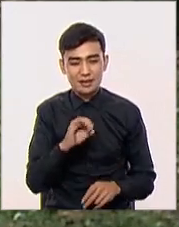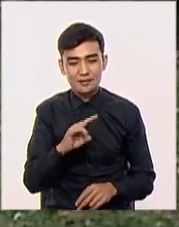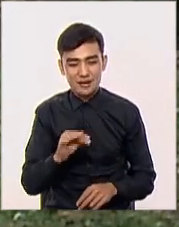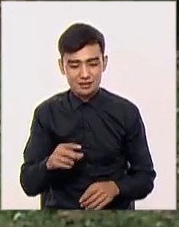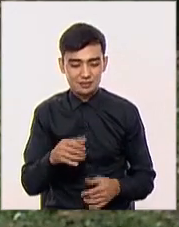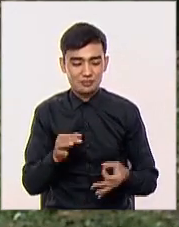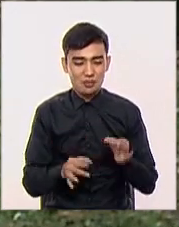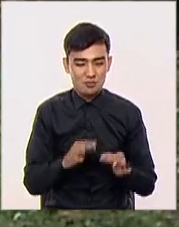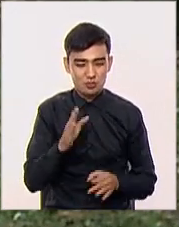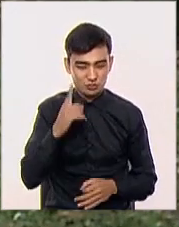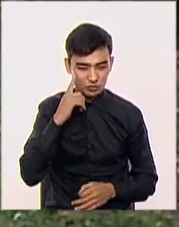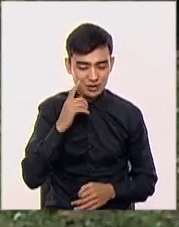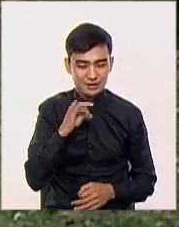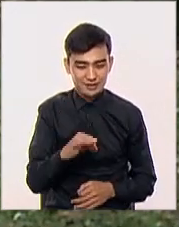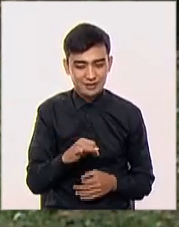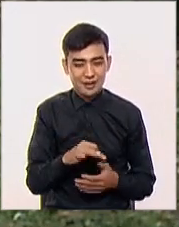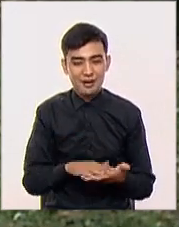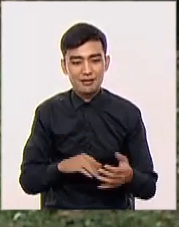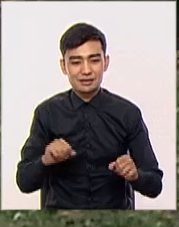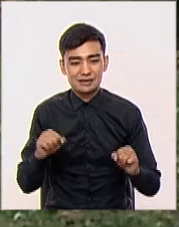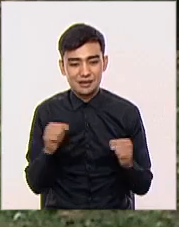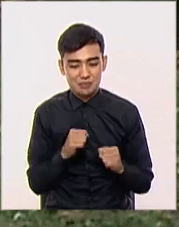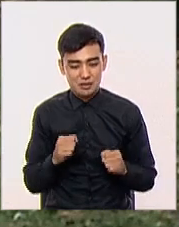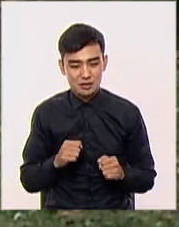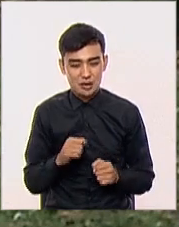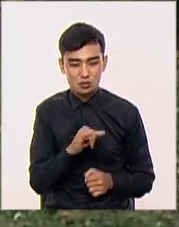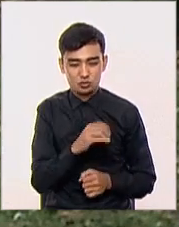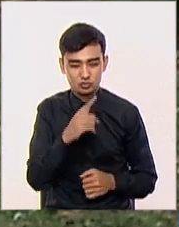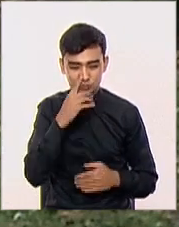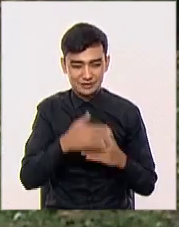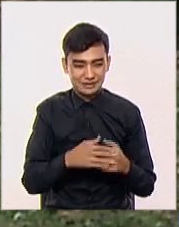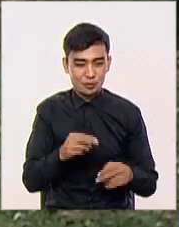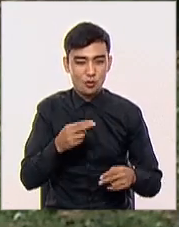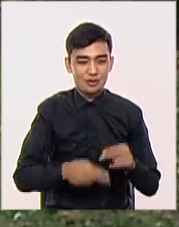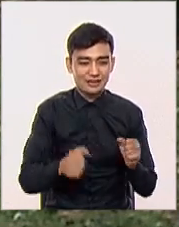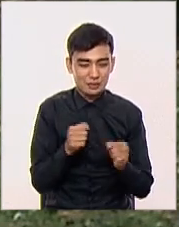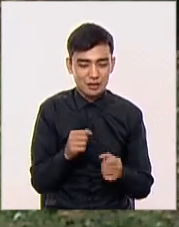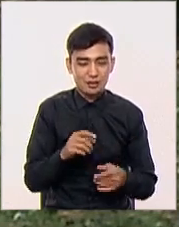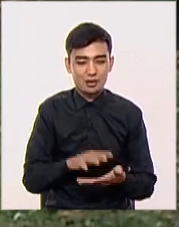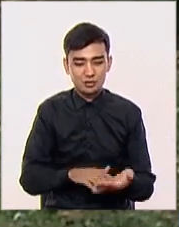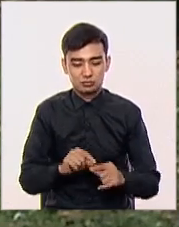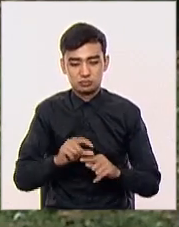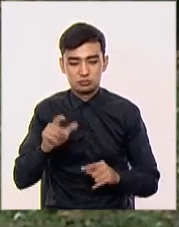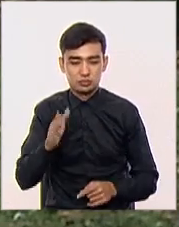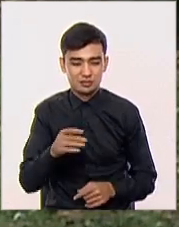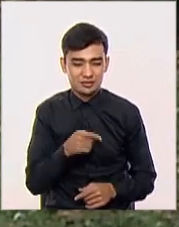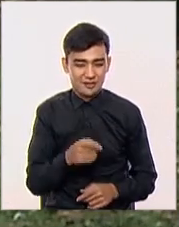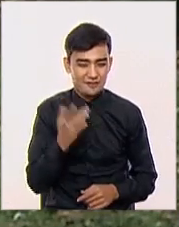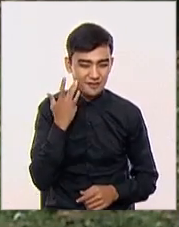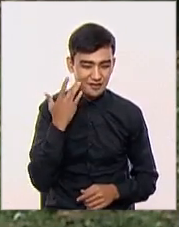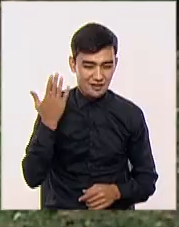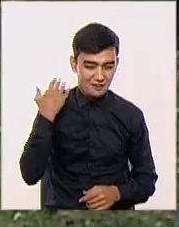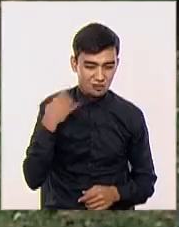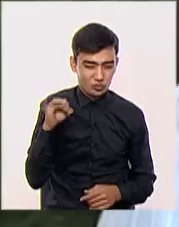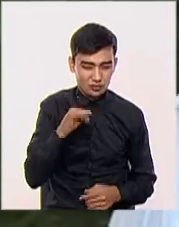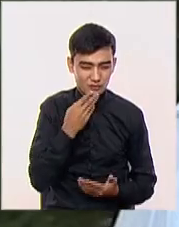успокоиться, я ожидаю. Потом зимой, уже ближе к концу зимы, будет ускоряться. Но это так, это вот исторически